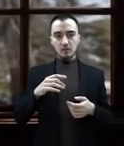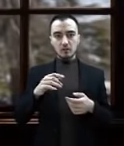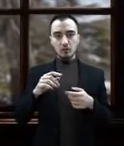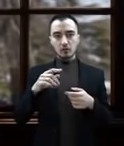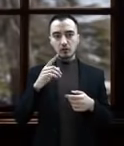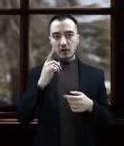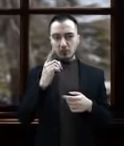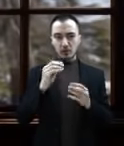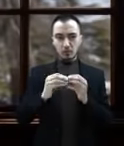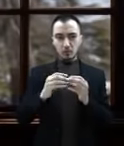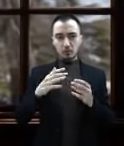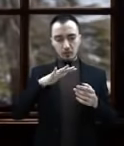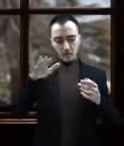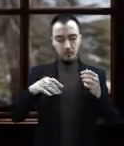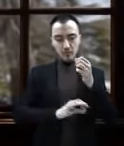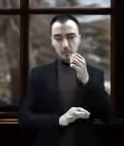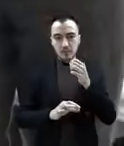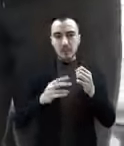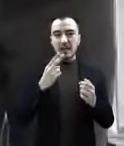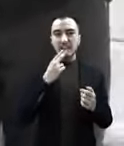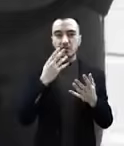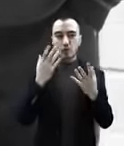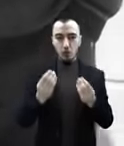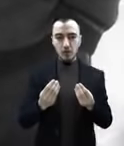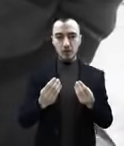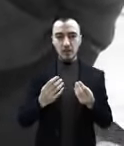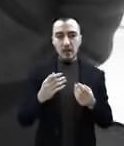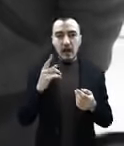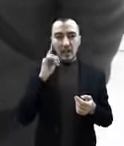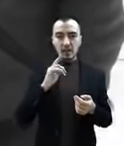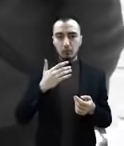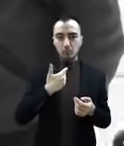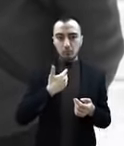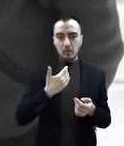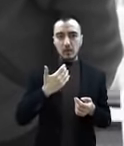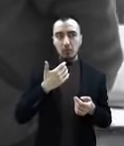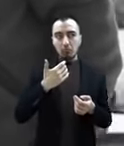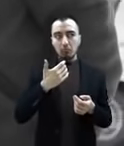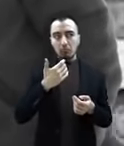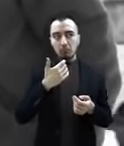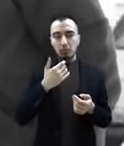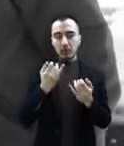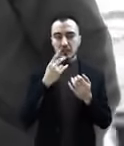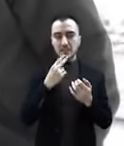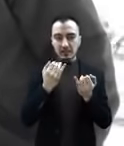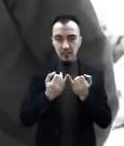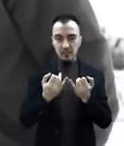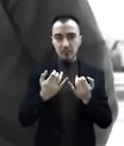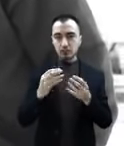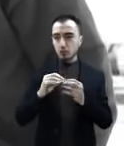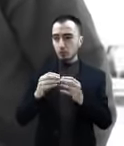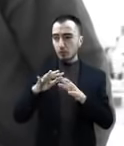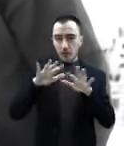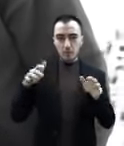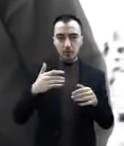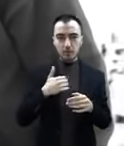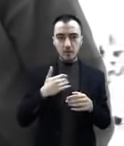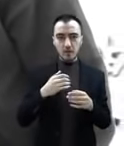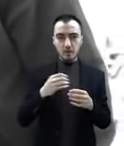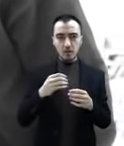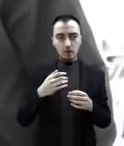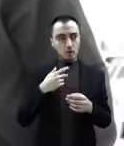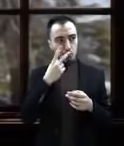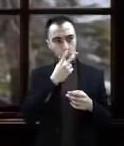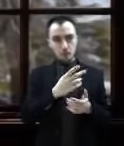duygularını, endişelerini, hassasiyetlerini görüyorum. Yaşlarımızı ve engelli kardeşimizi iyi anlıyor, karşılaştıkları